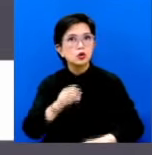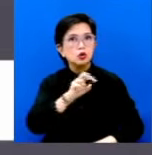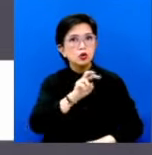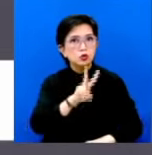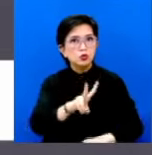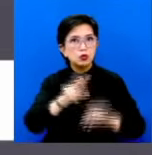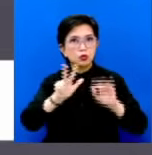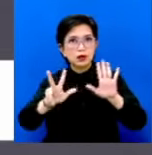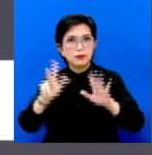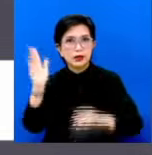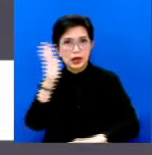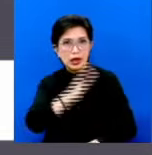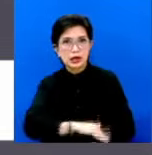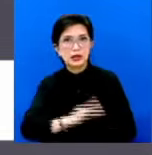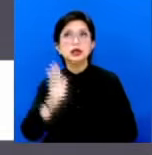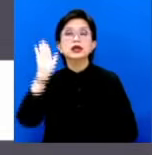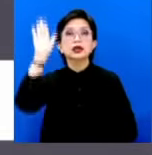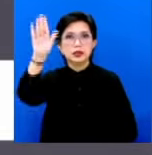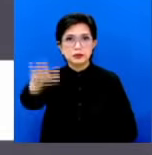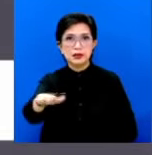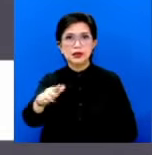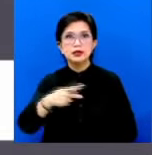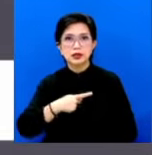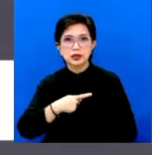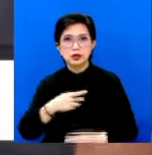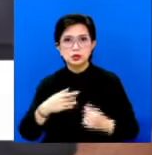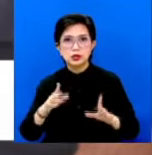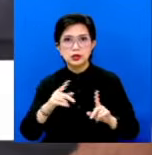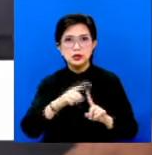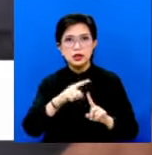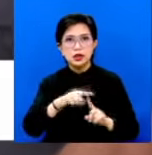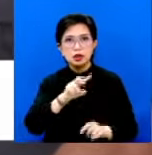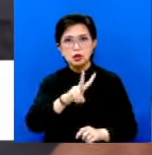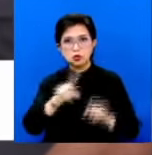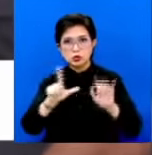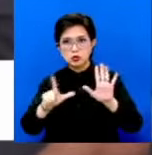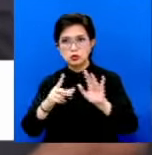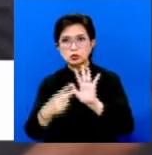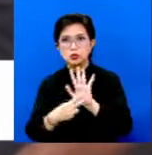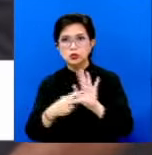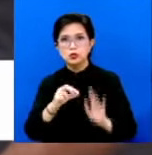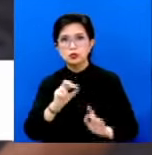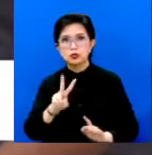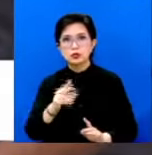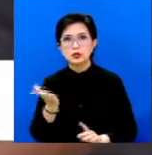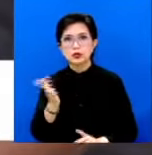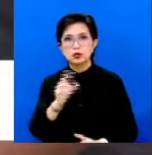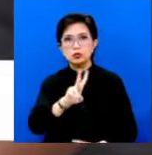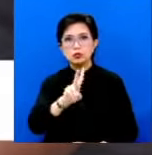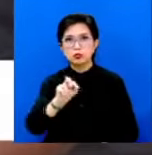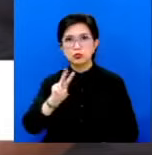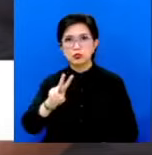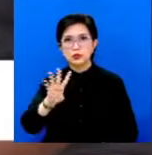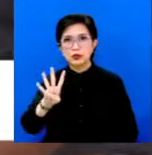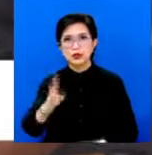28 hari ke depan. Kita sudah ada di tanggal 27 November tahun 2024.